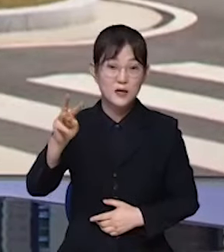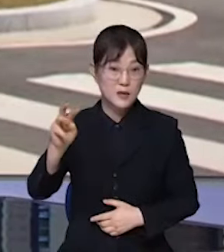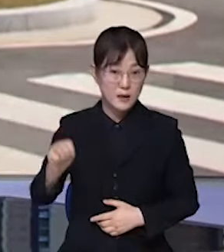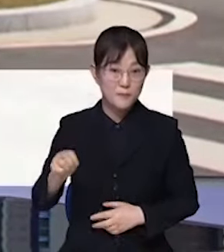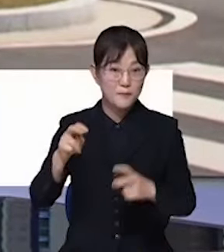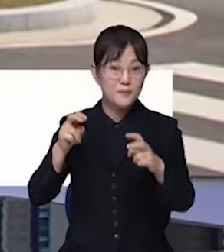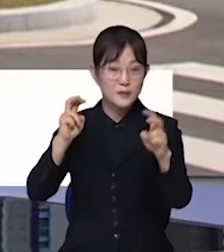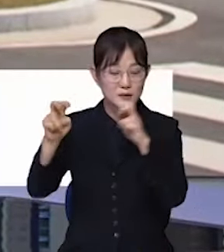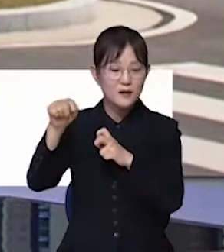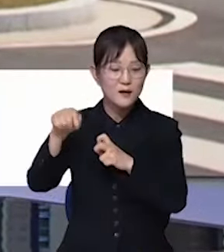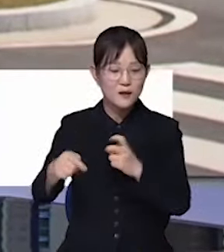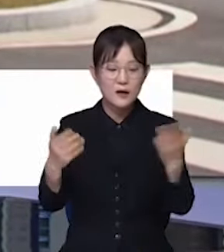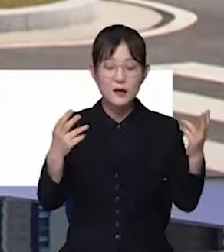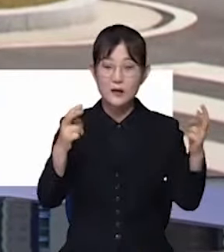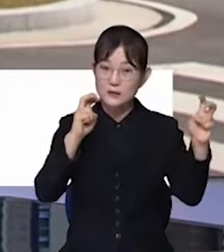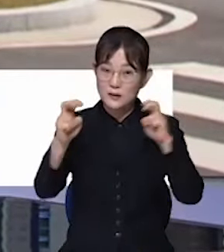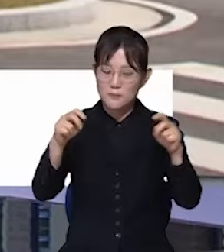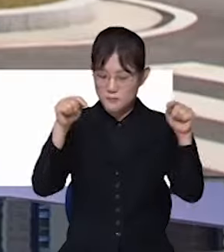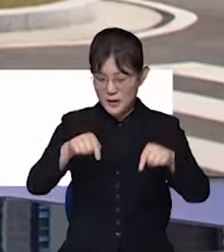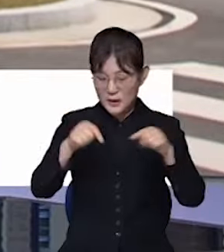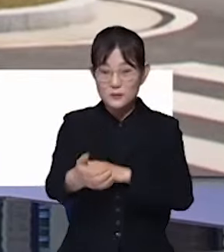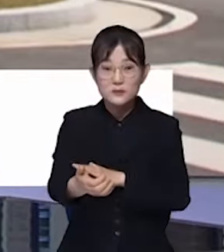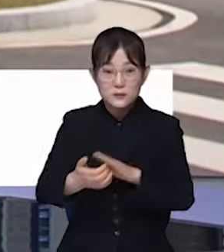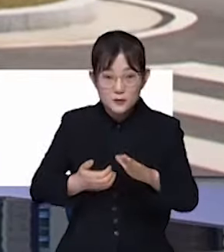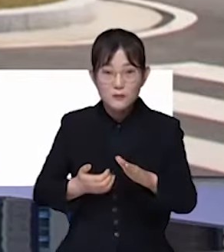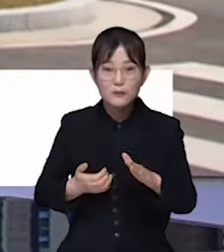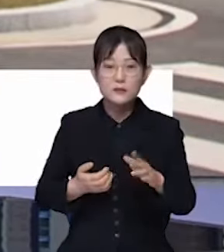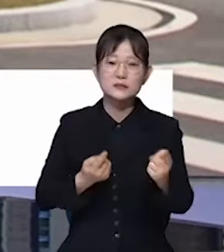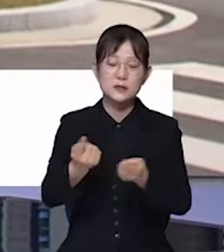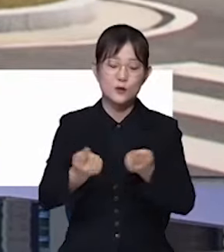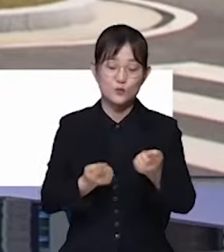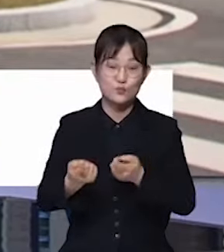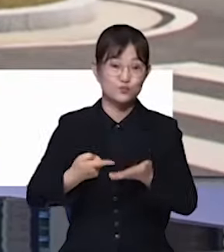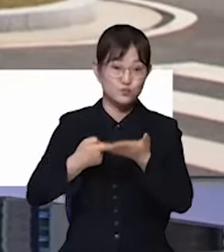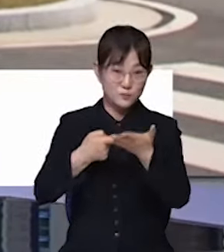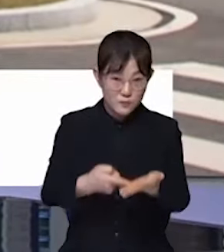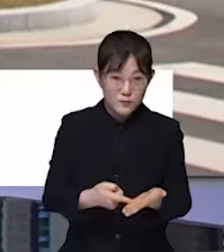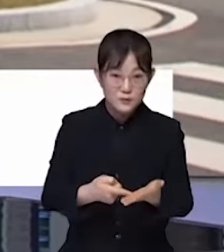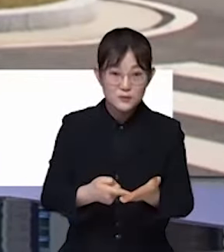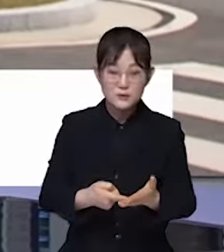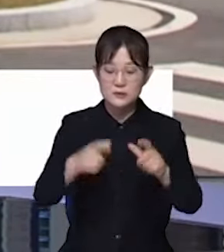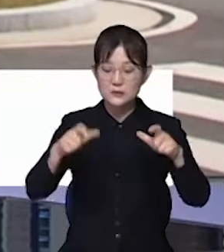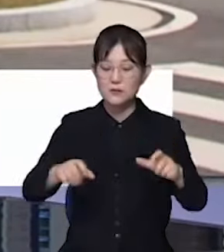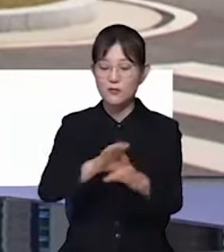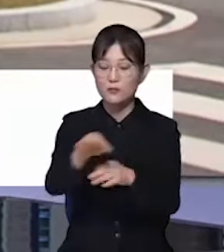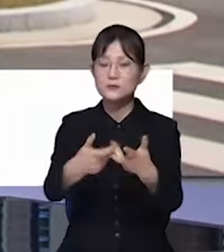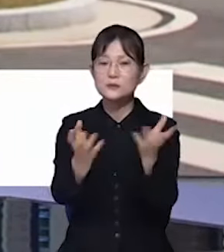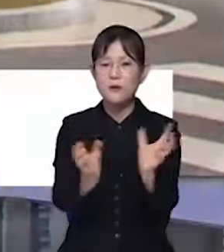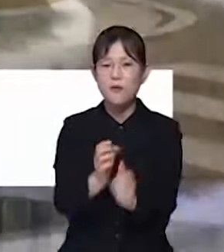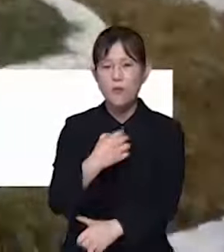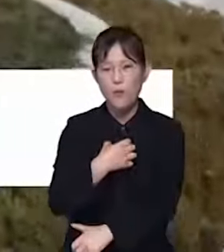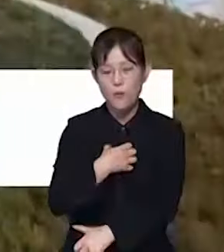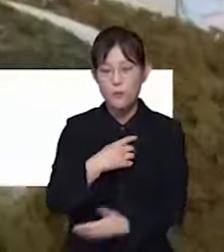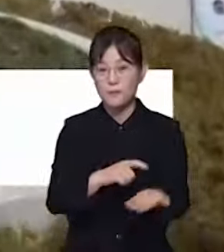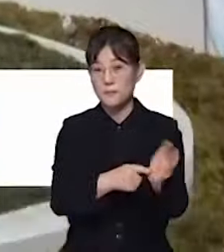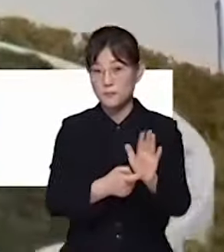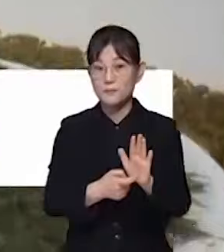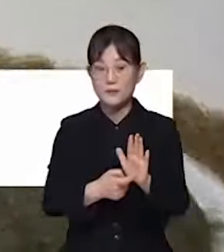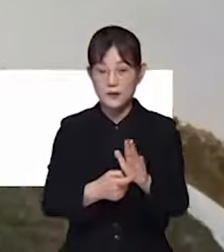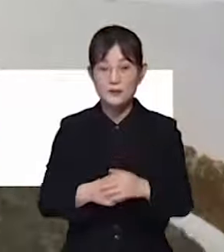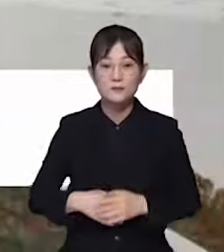노조가 사측과 교섭을 시작하기도 전에 쟁의 조정을 신청한 데에 대해 지역 경제계가 우려의 목소리를